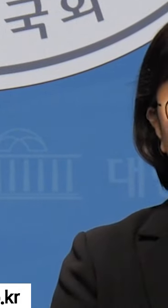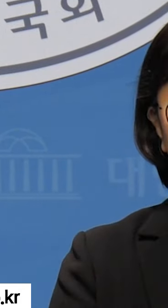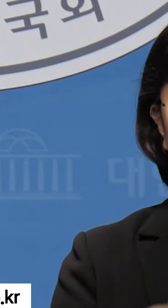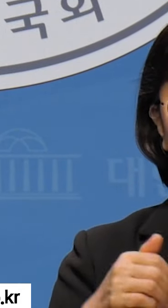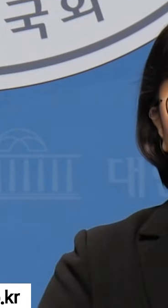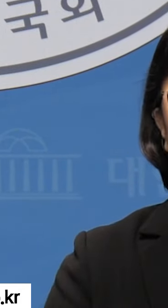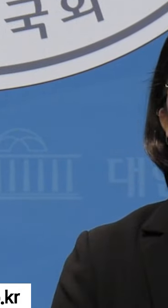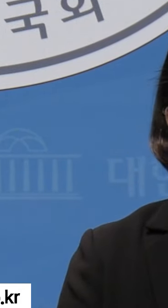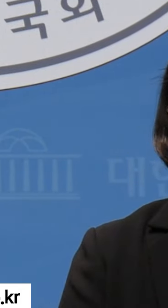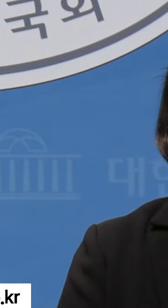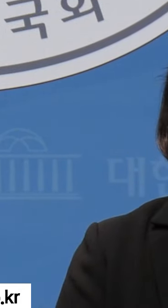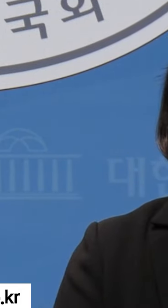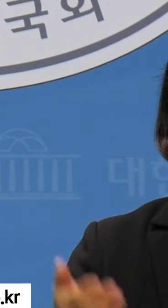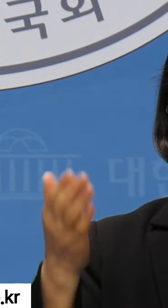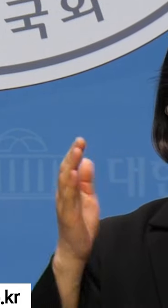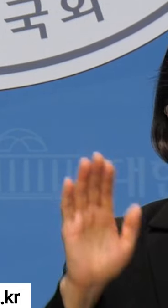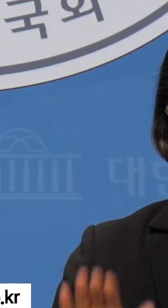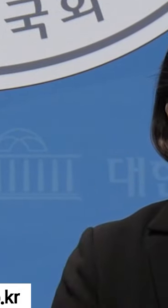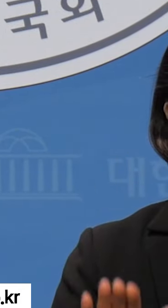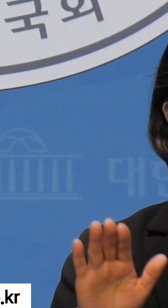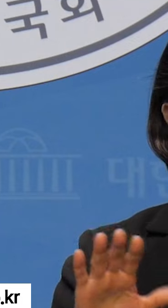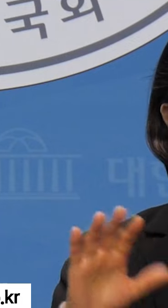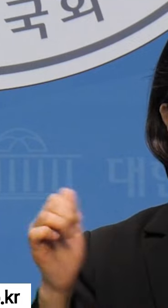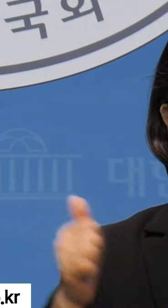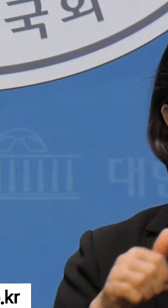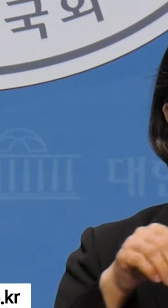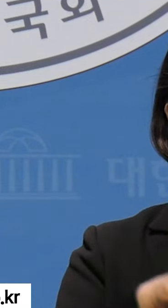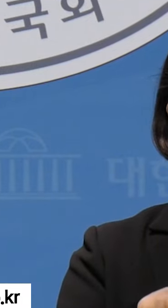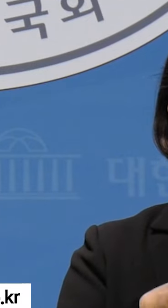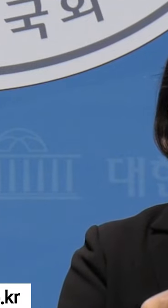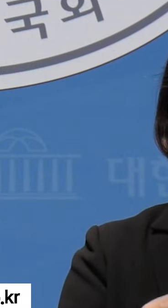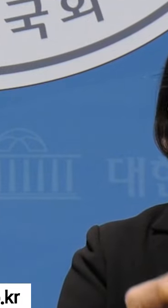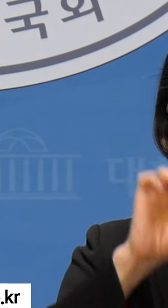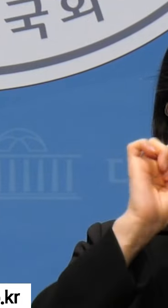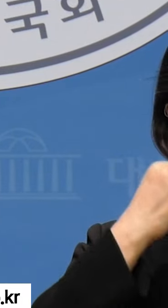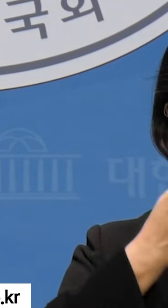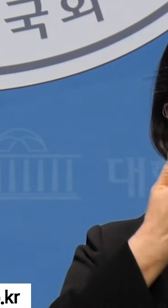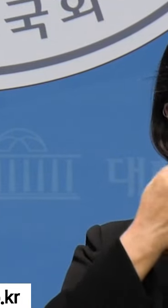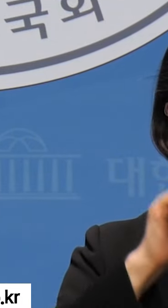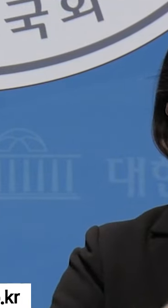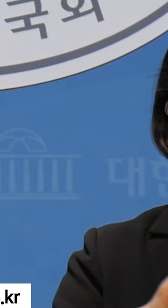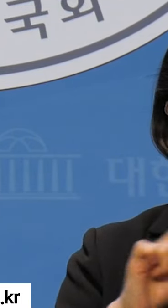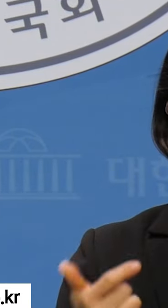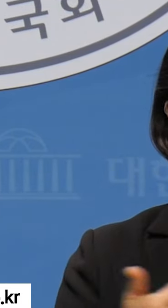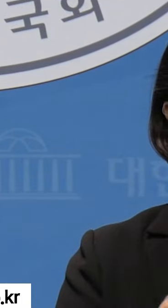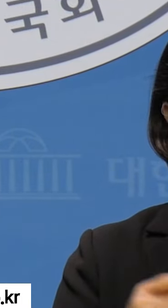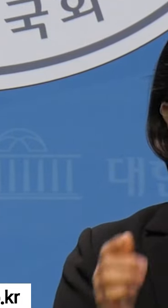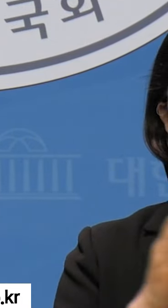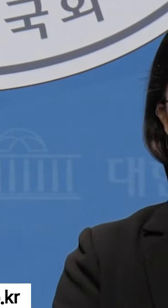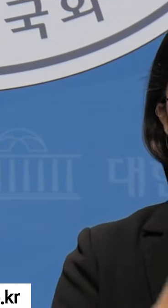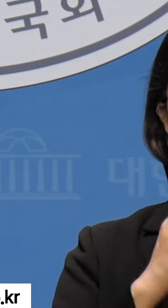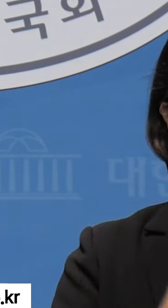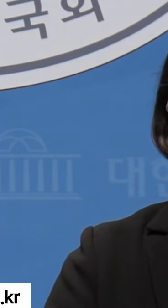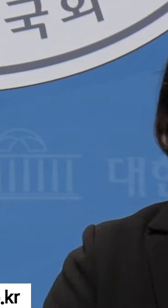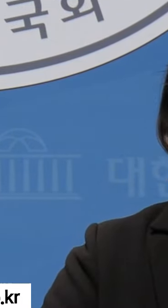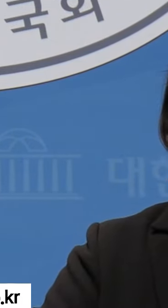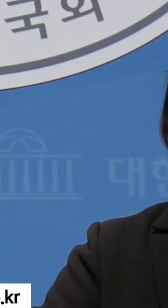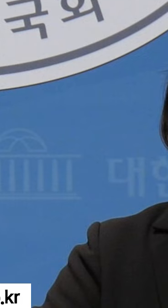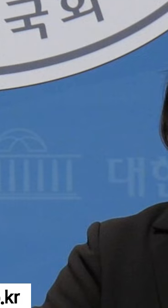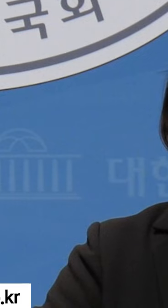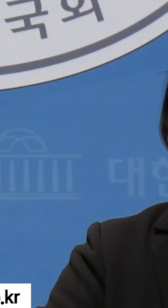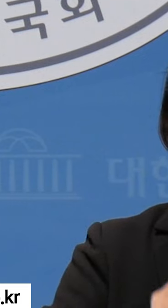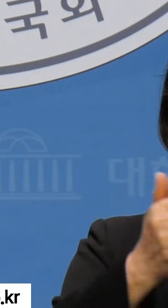합니다. 그런데 이번 국회의원 선거 녹록치 않습니다. 절대로 아무나 이길 수 있는 선거가